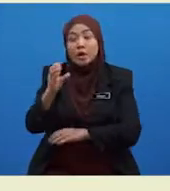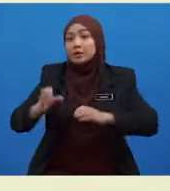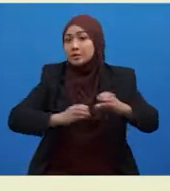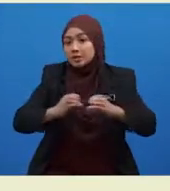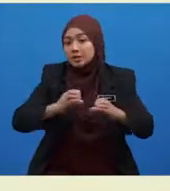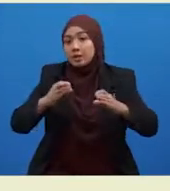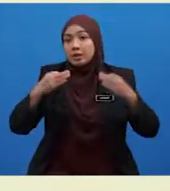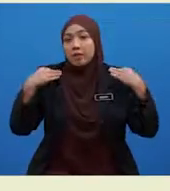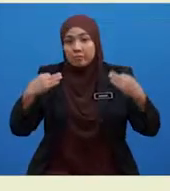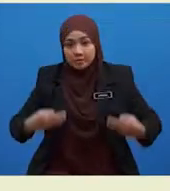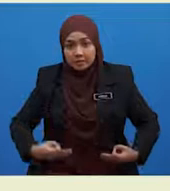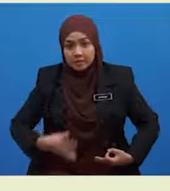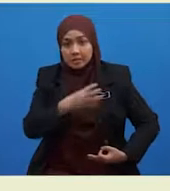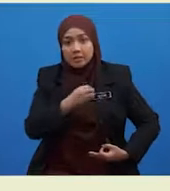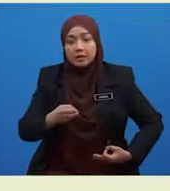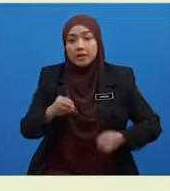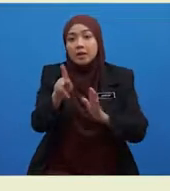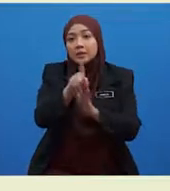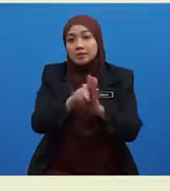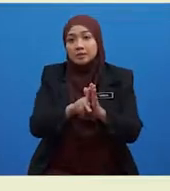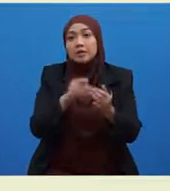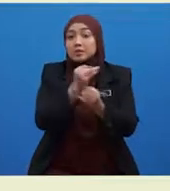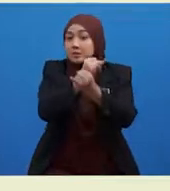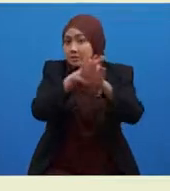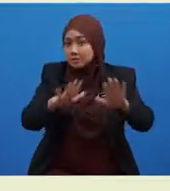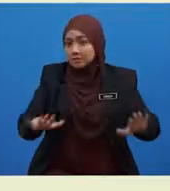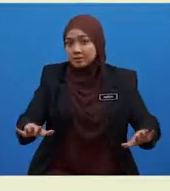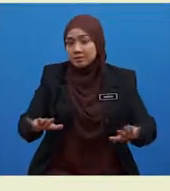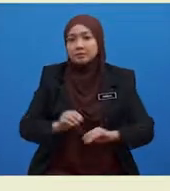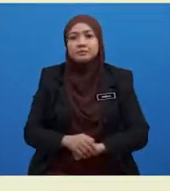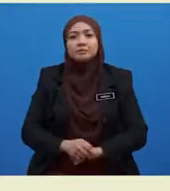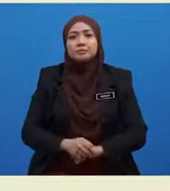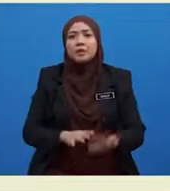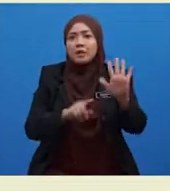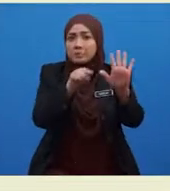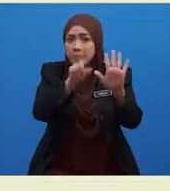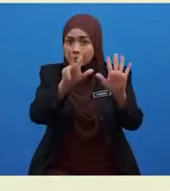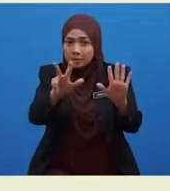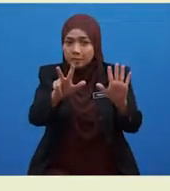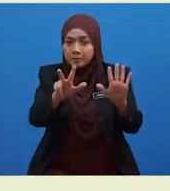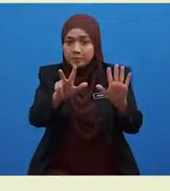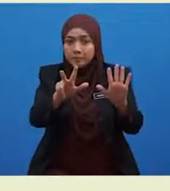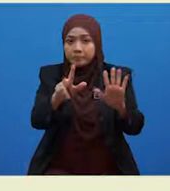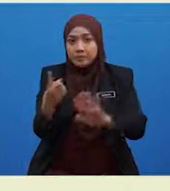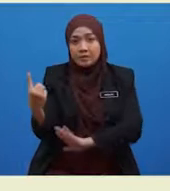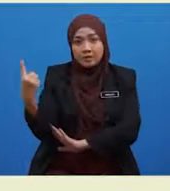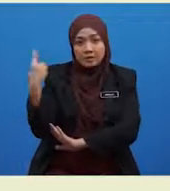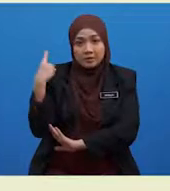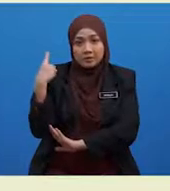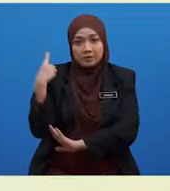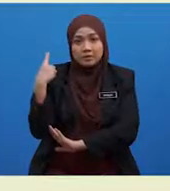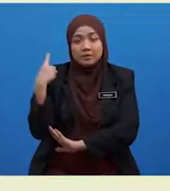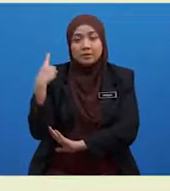kecergasan fizikal dan kesejahteraan di bawah subtajuk 5.3 iaitu daya tahan